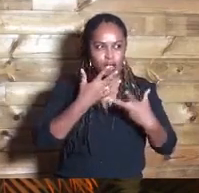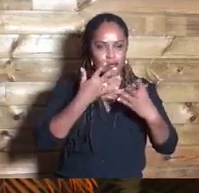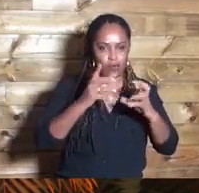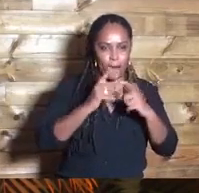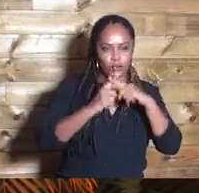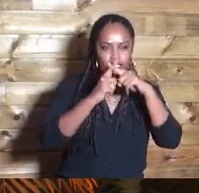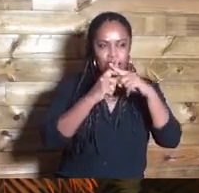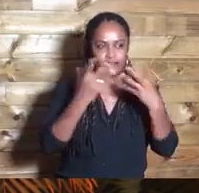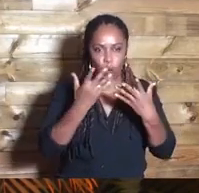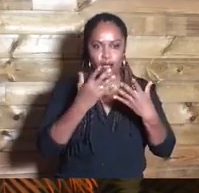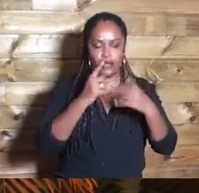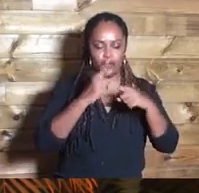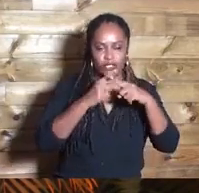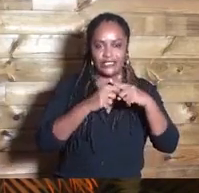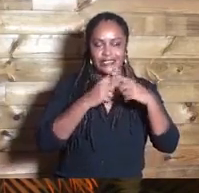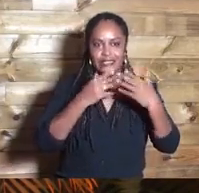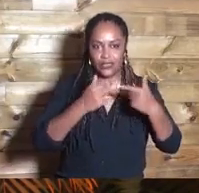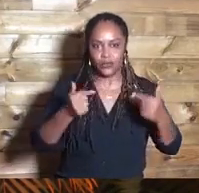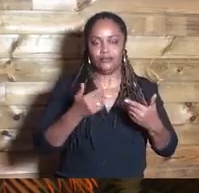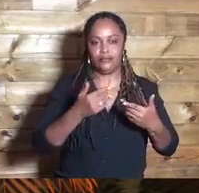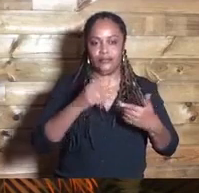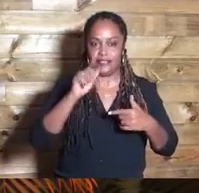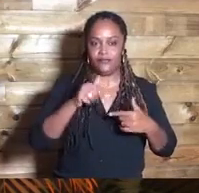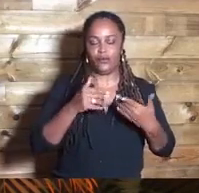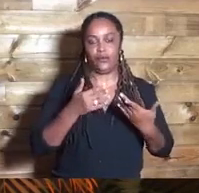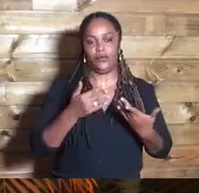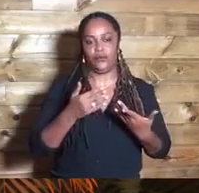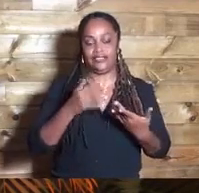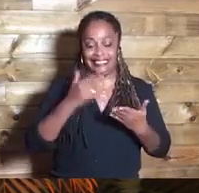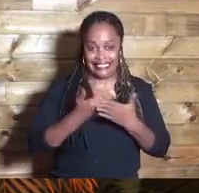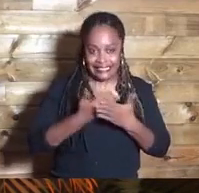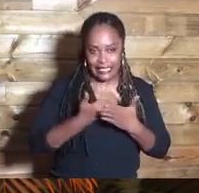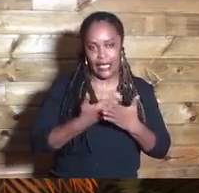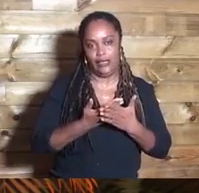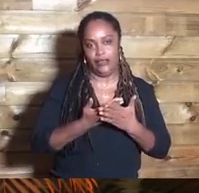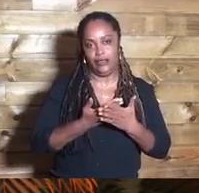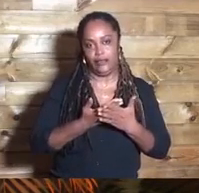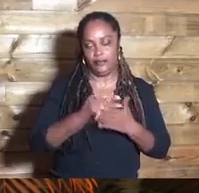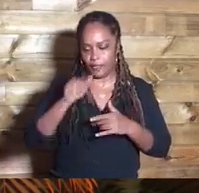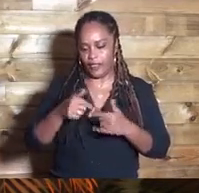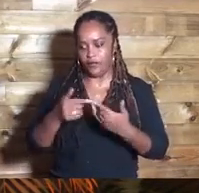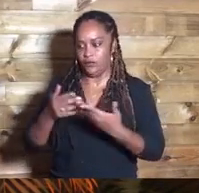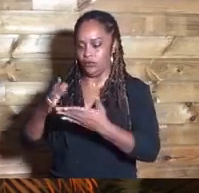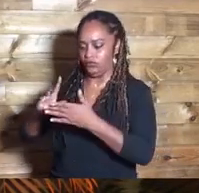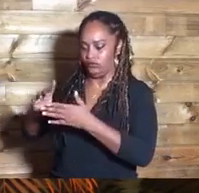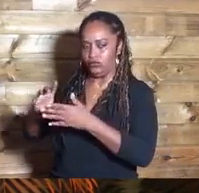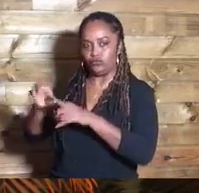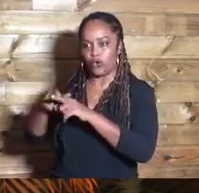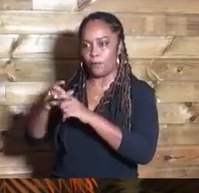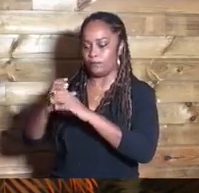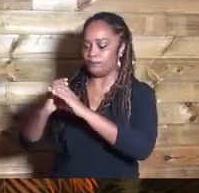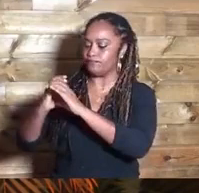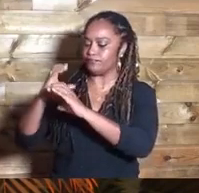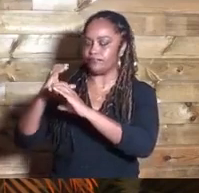voit. Qu'est-ce que c'est l'esprit qu'on voit? Le convoi, c'est ce que notre peuple a produit comme élément